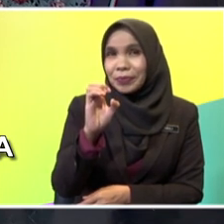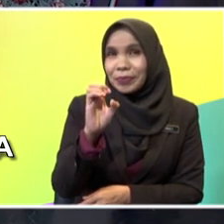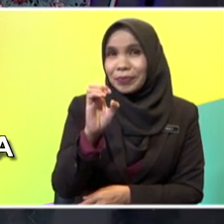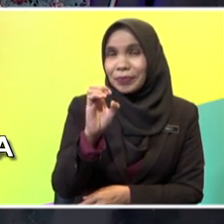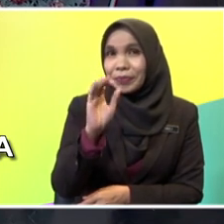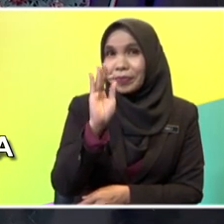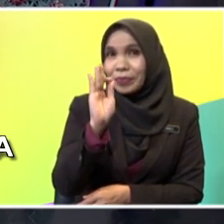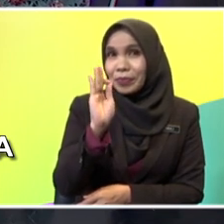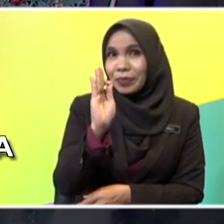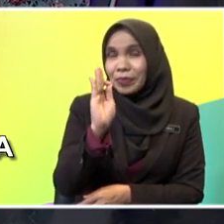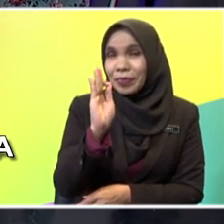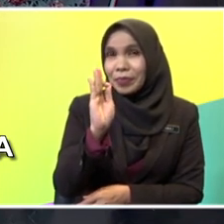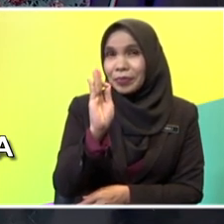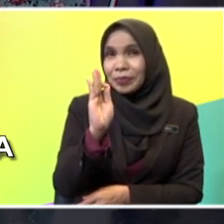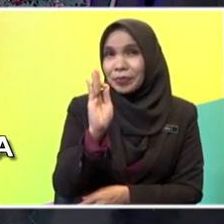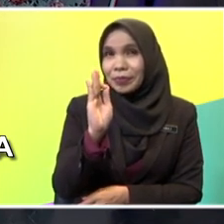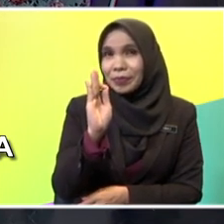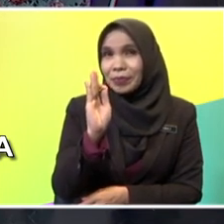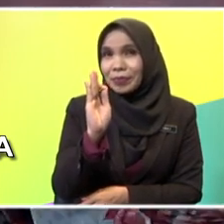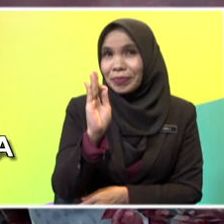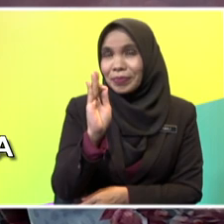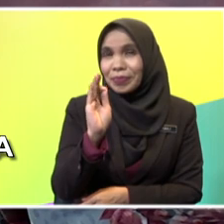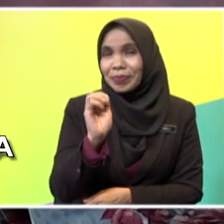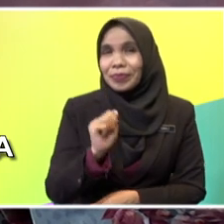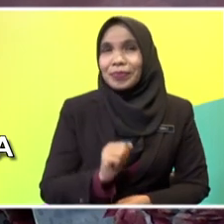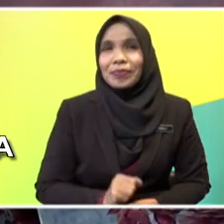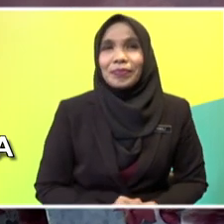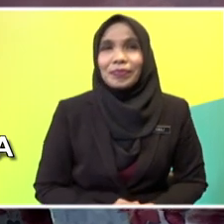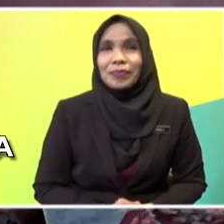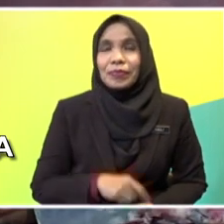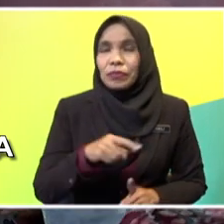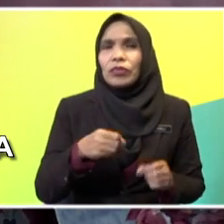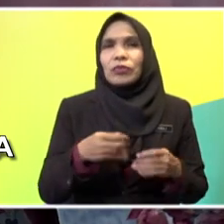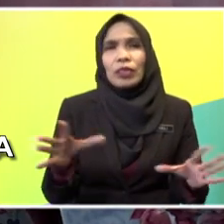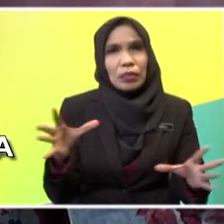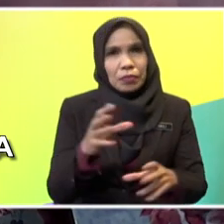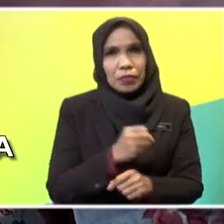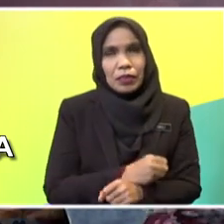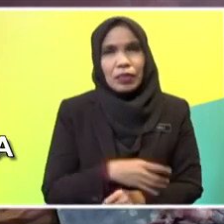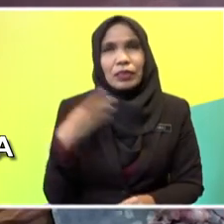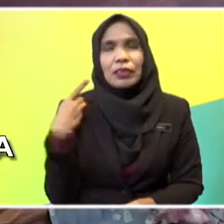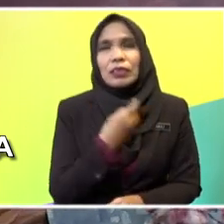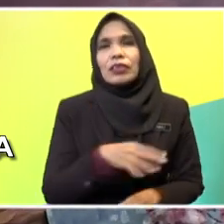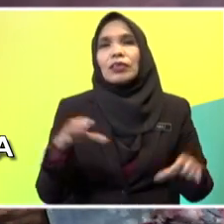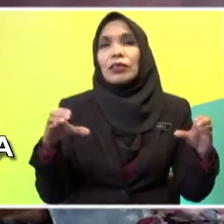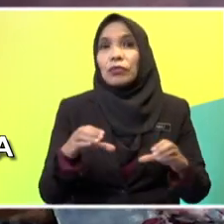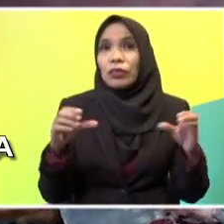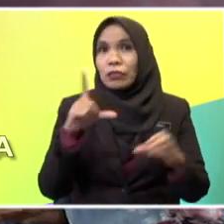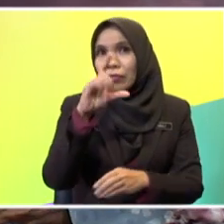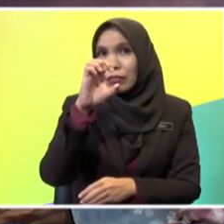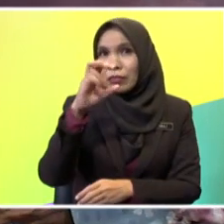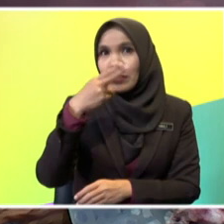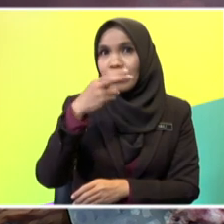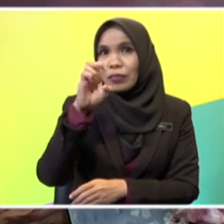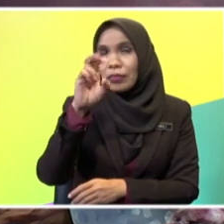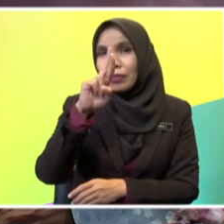okay, F. Okey. Okey, bila dah dapat ni, kita buat leher pula. Leher bahagian